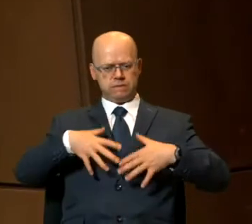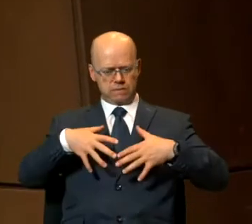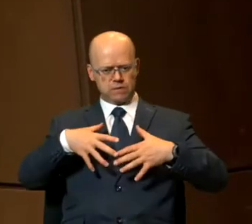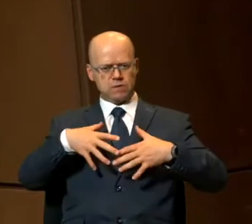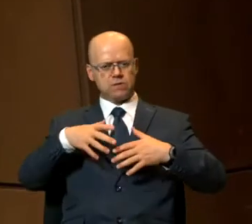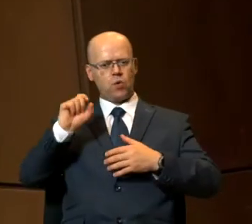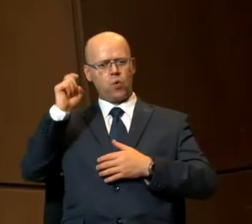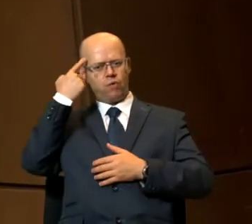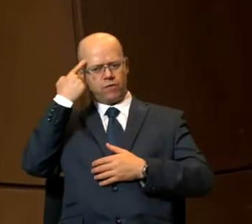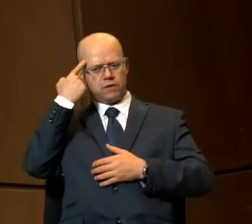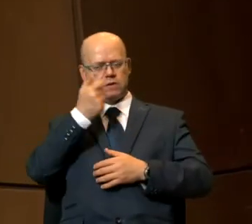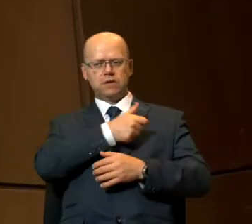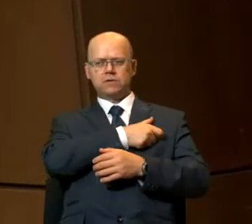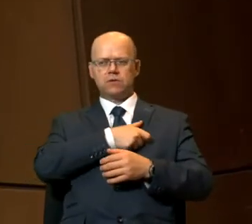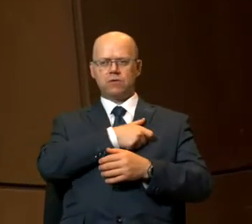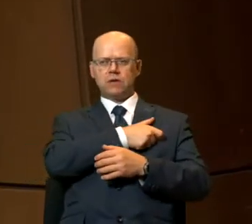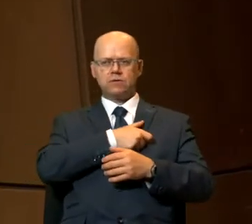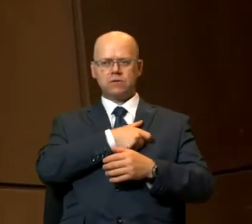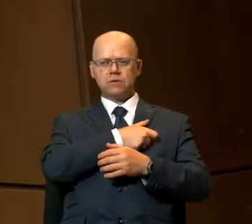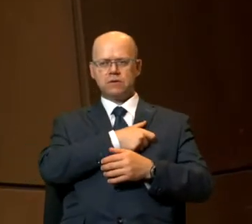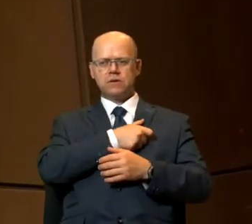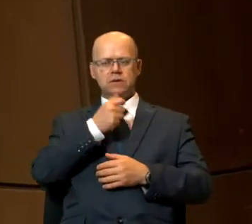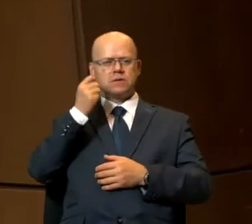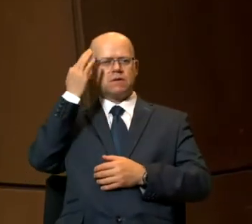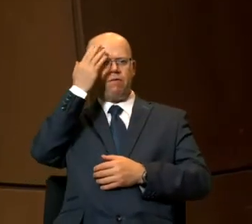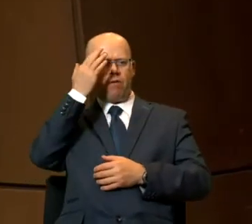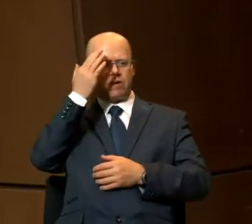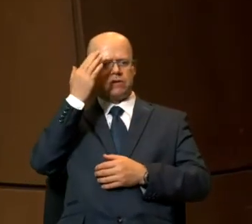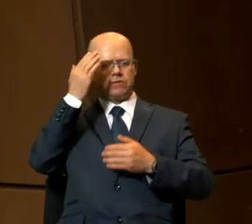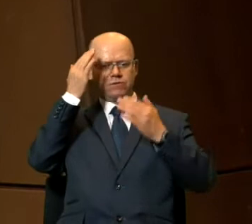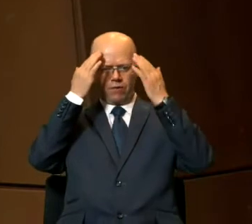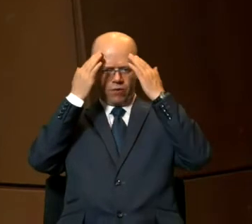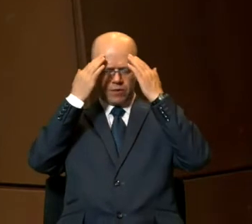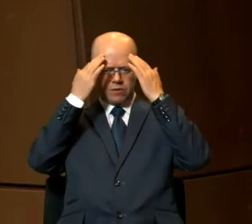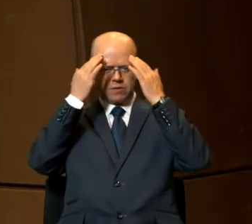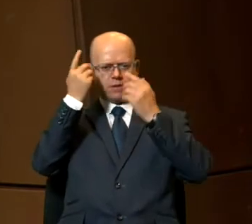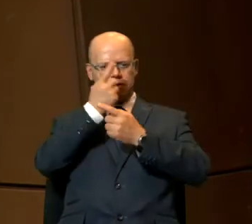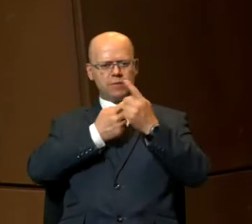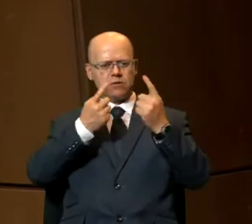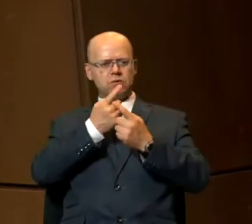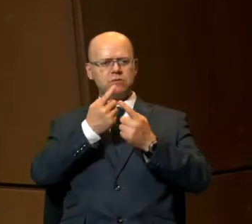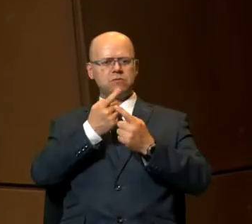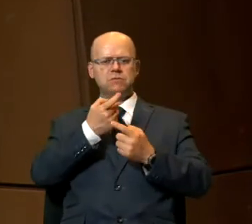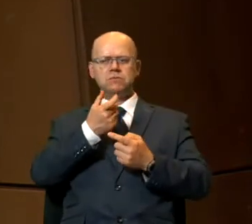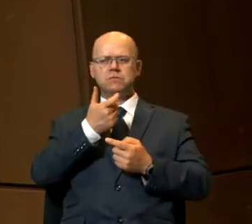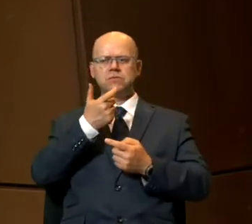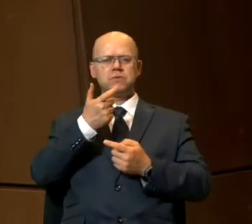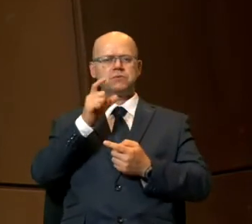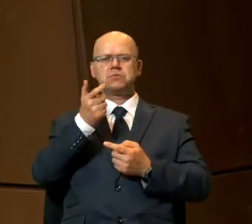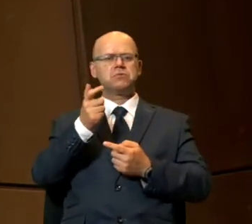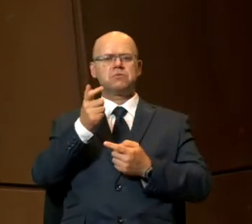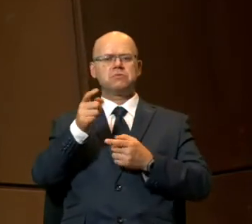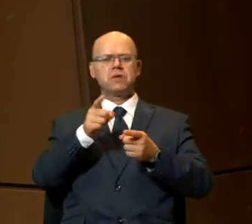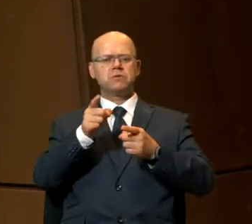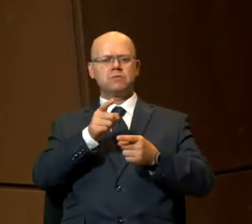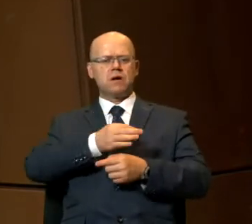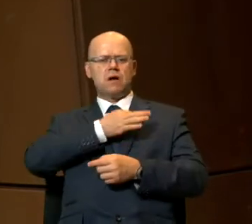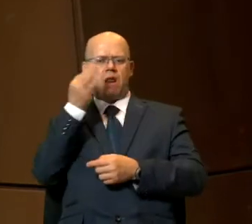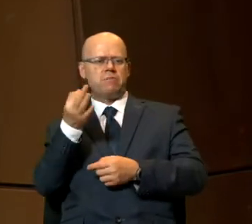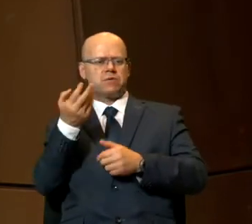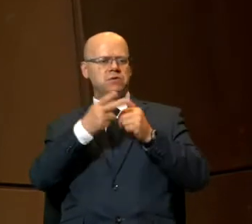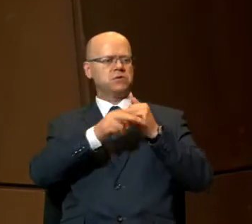dominujący, solidarność, trudno jest sobie ją uświadomić i myśleć w ten sposób, co to znaczy, że muszę być lepszy lub lepsza niż